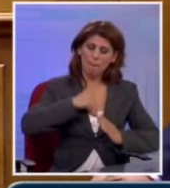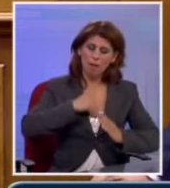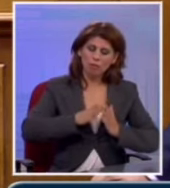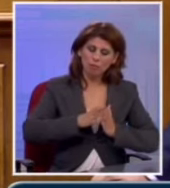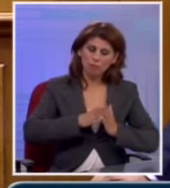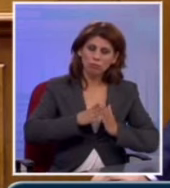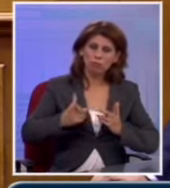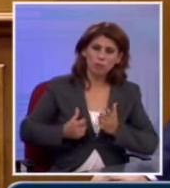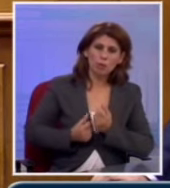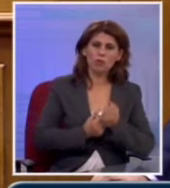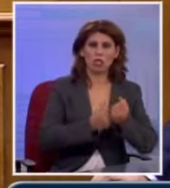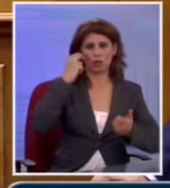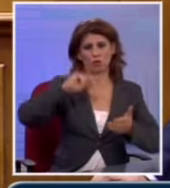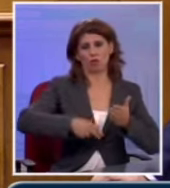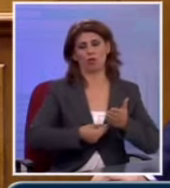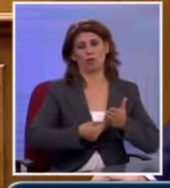των υποστηριχτών του μνημονίου.